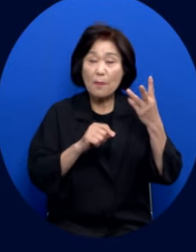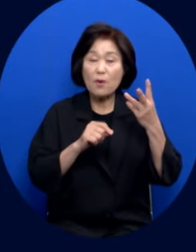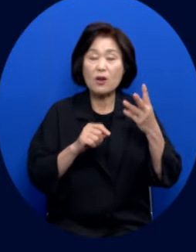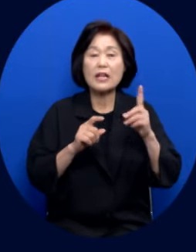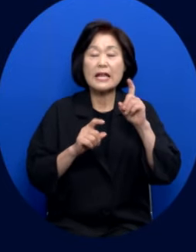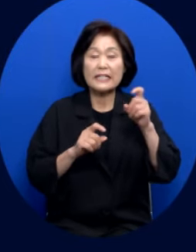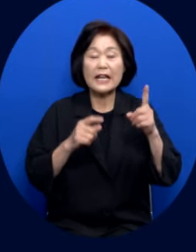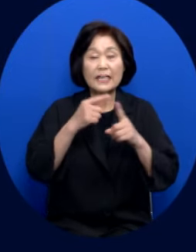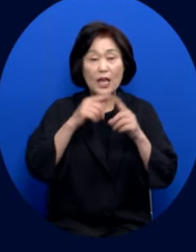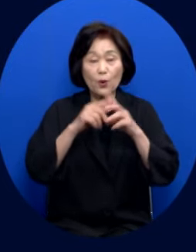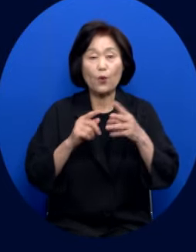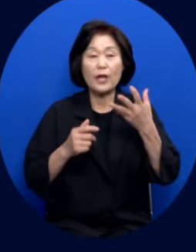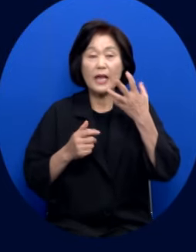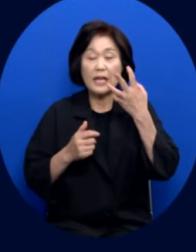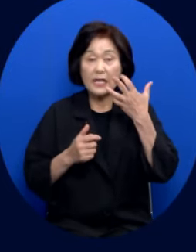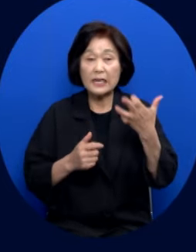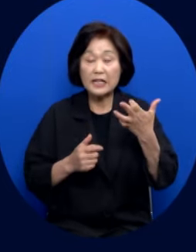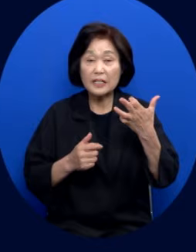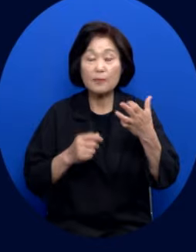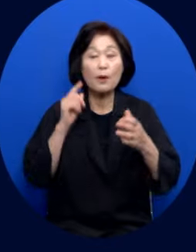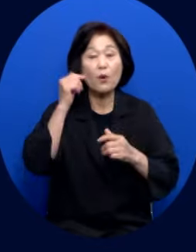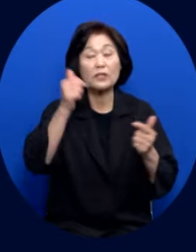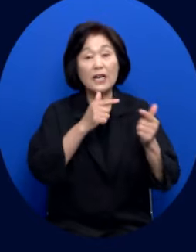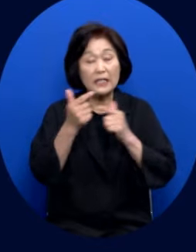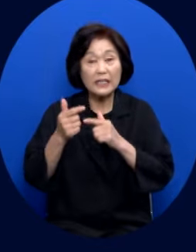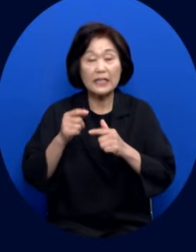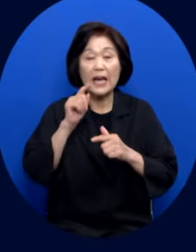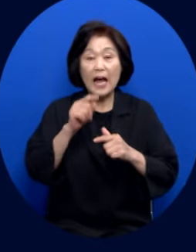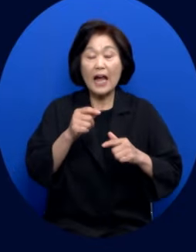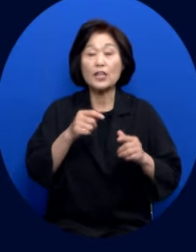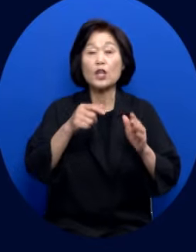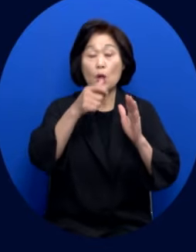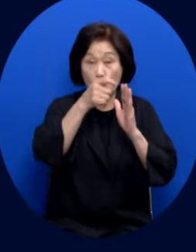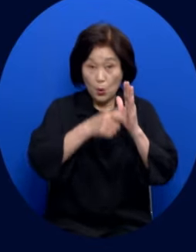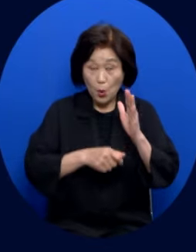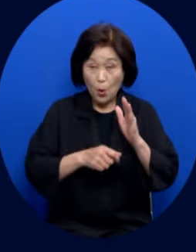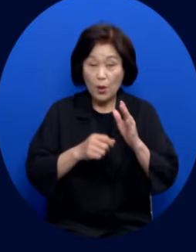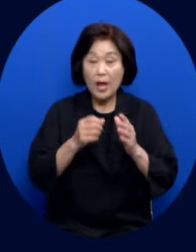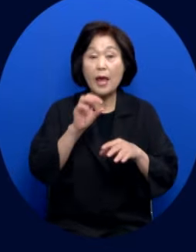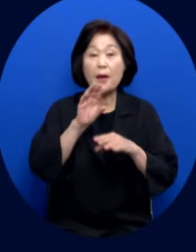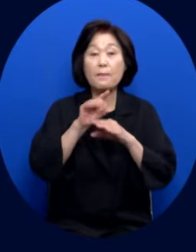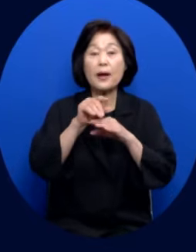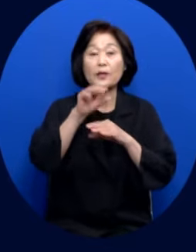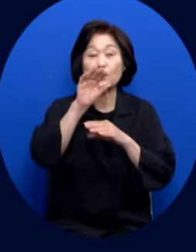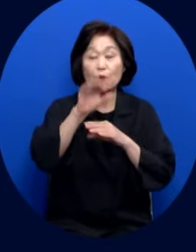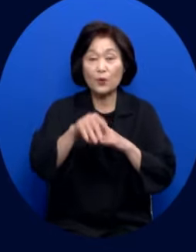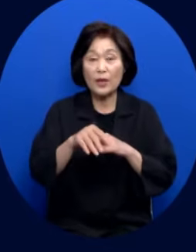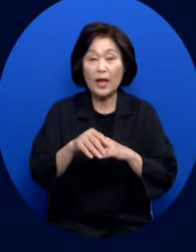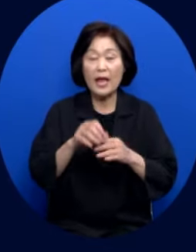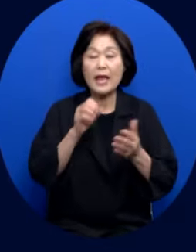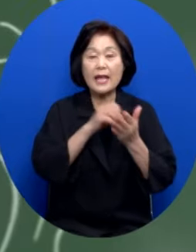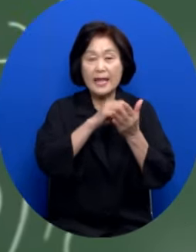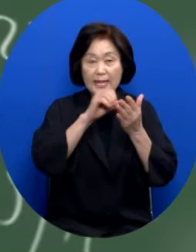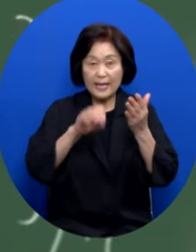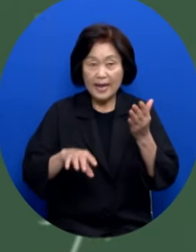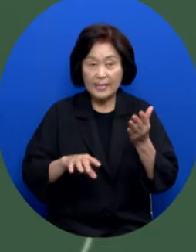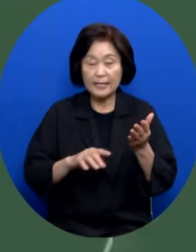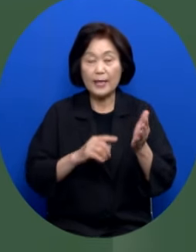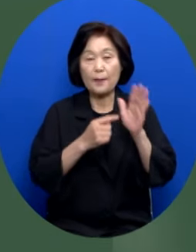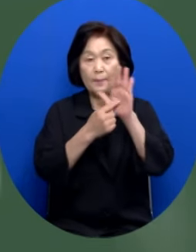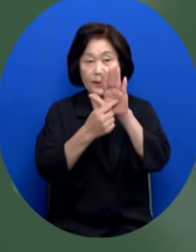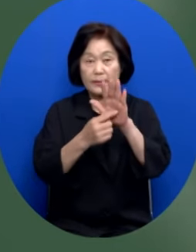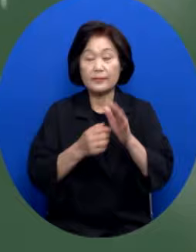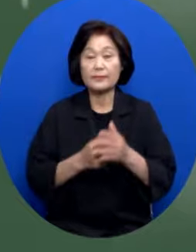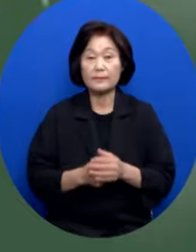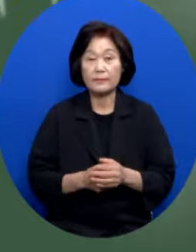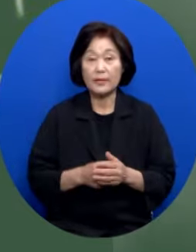교회 18명의 목회자들이 한 교계 언론지 교단 탈퇴 공고를 냈습니다 다락방은 현재 한국기독교